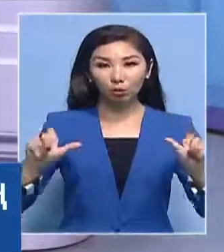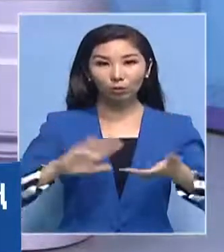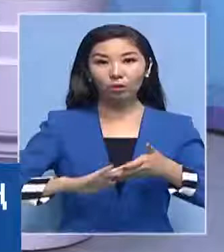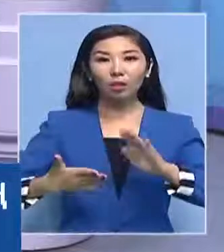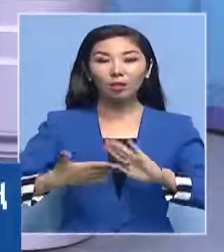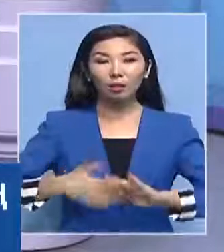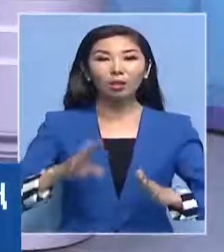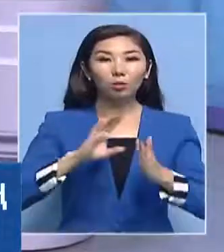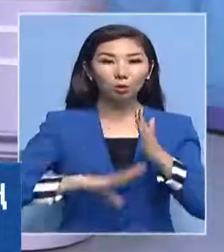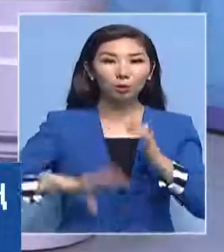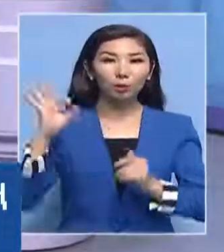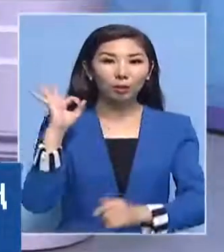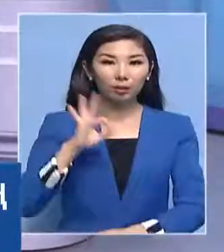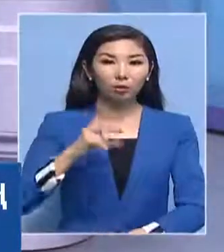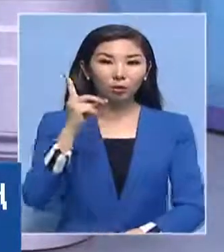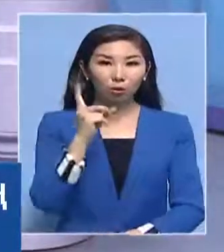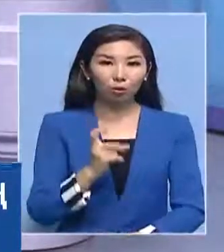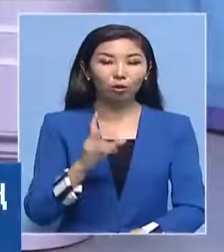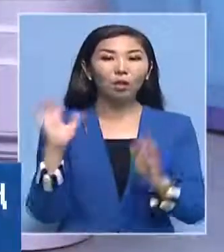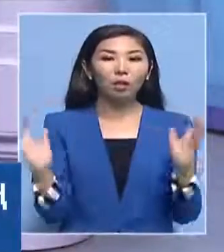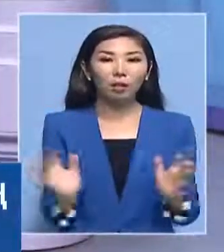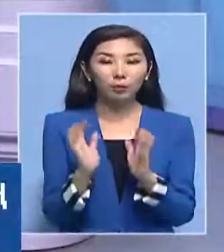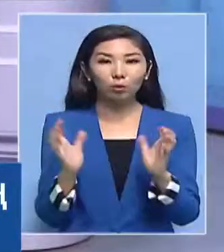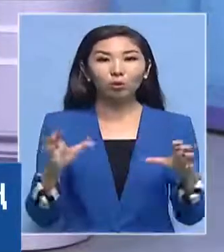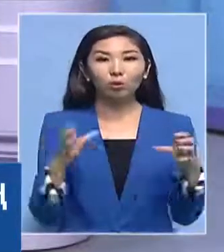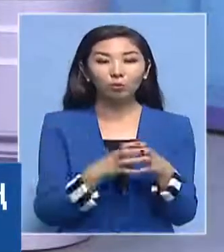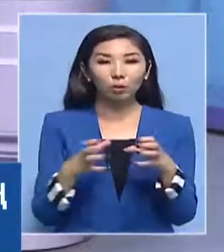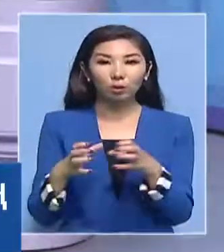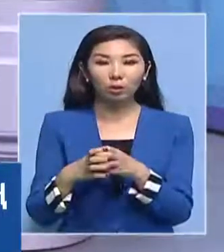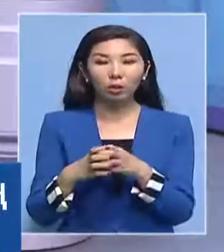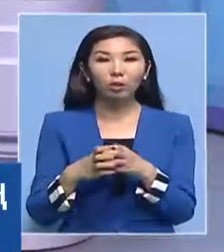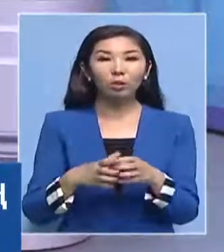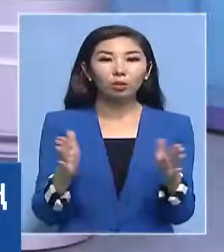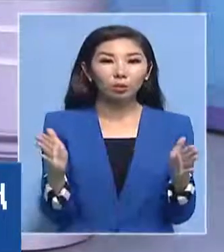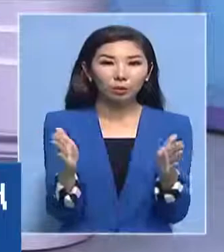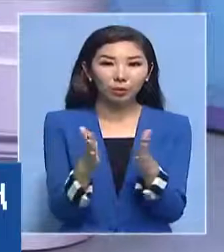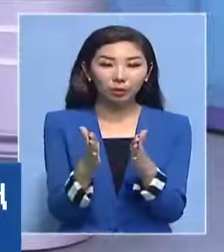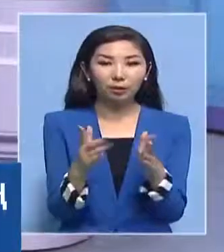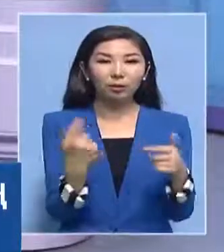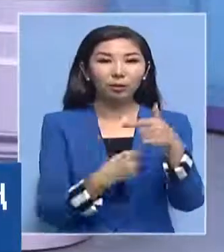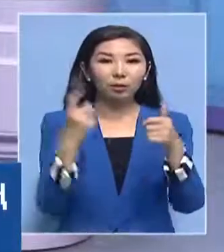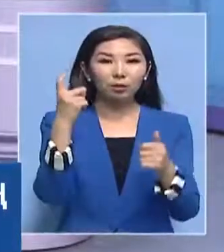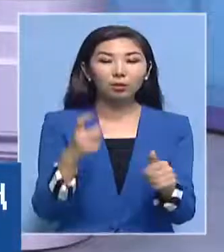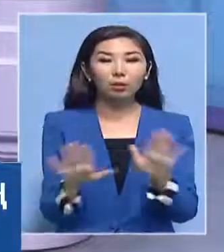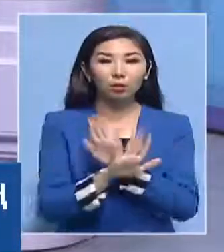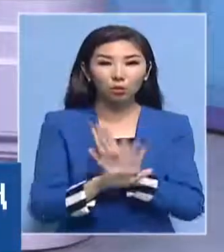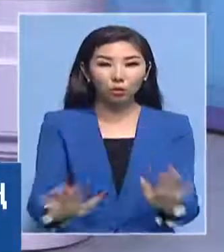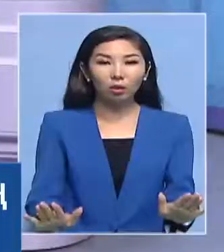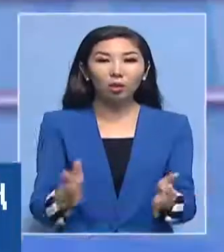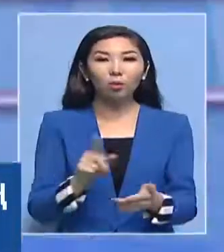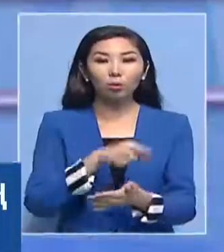шарттар 90%-тен 100%-ге дейін қамтиды. Енді ұжымдықтар шартты мына кіші бизнесте жоқ. Сол сұрақтарда